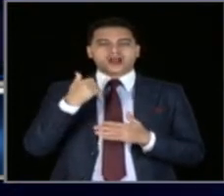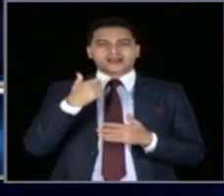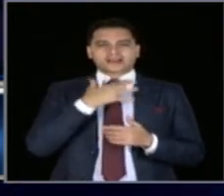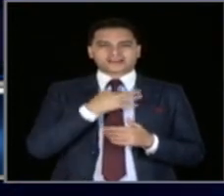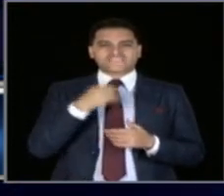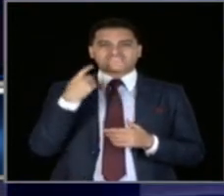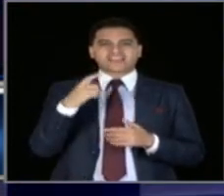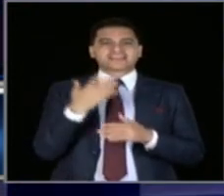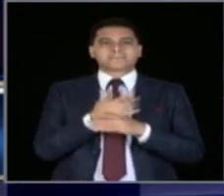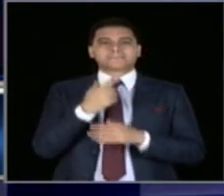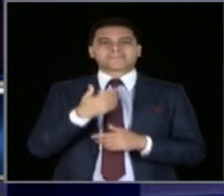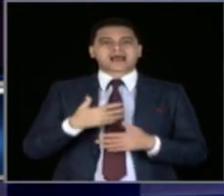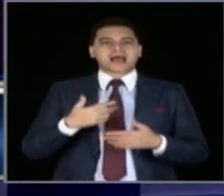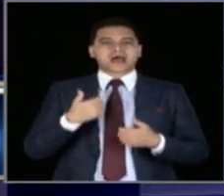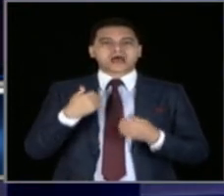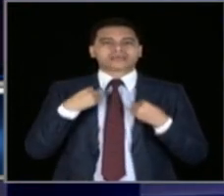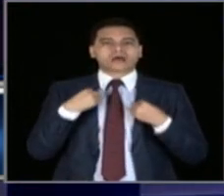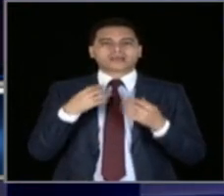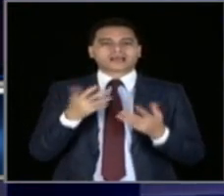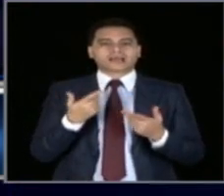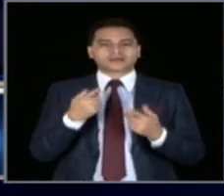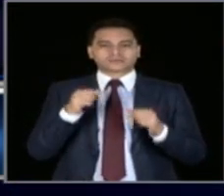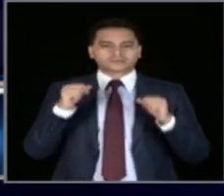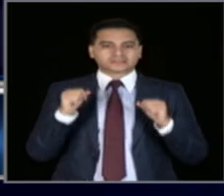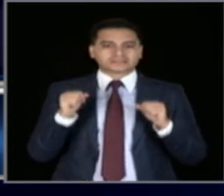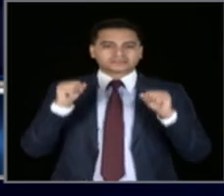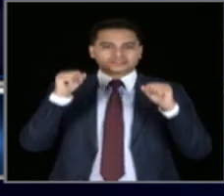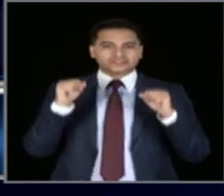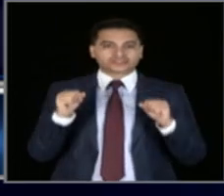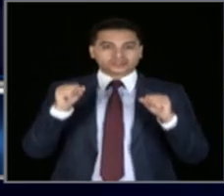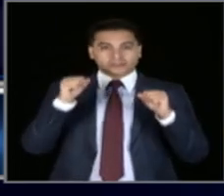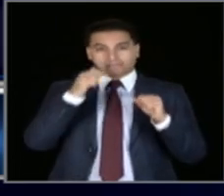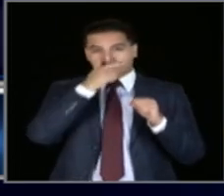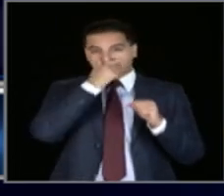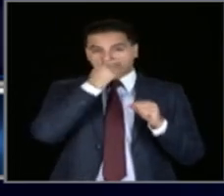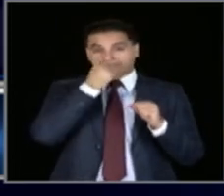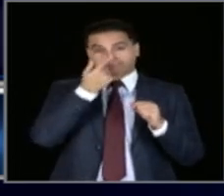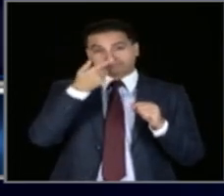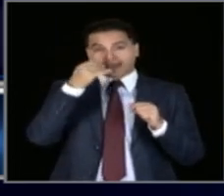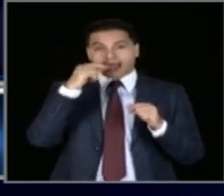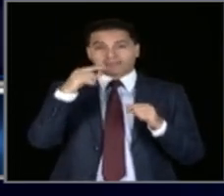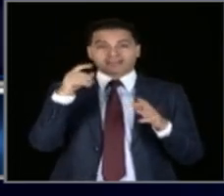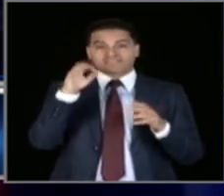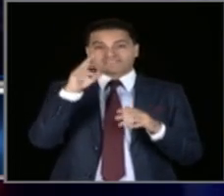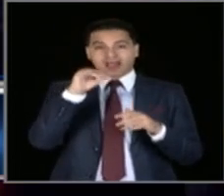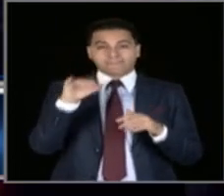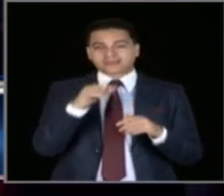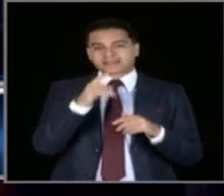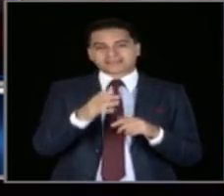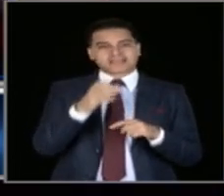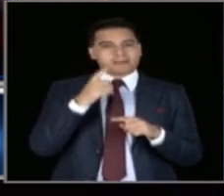مستعجل جداً، إجابتك؟ رفع الأثقال. رفع الأثقال أحمد فهمي، إجابة